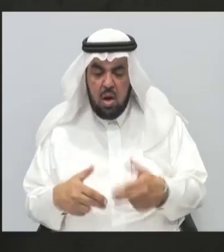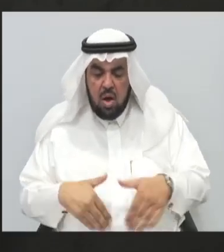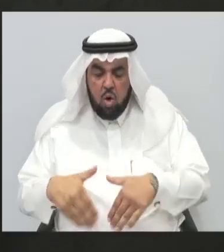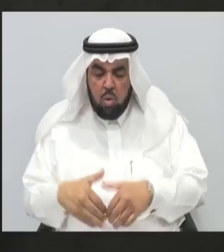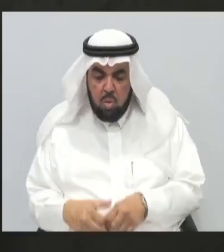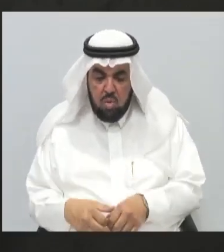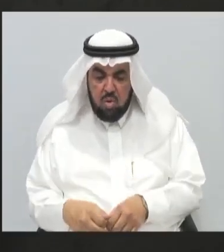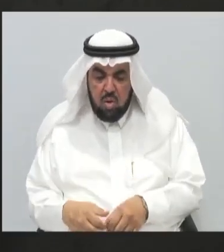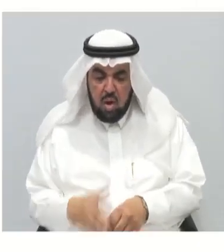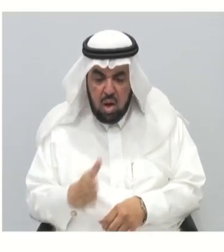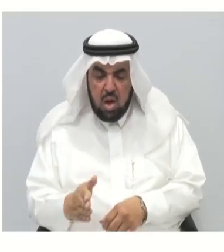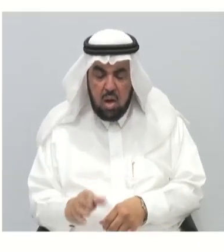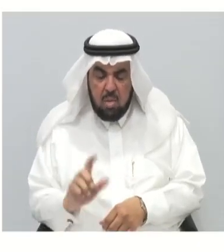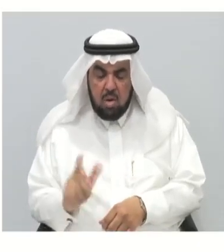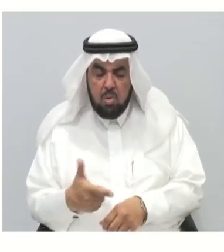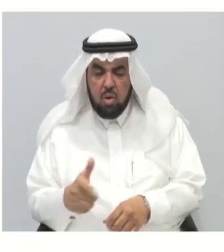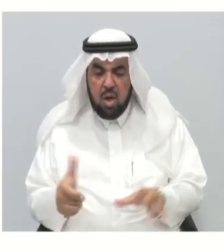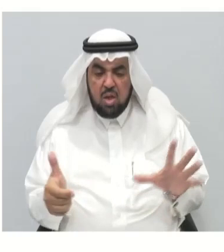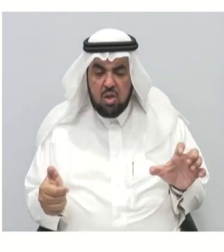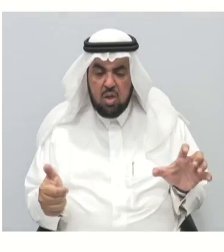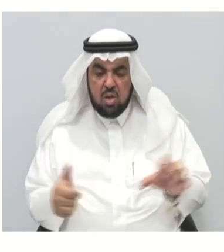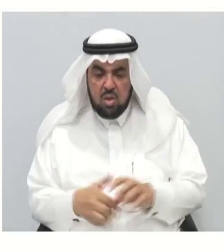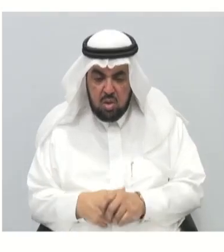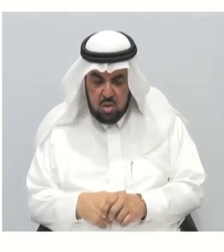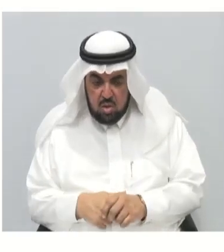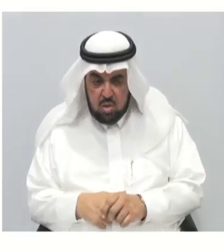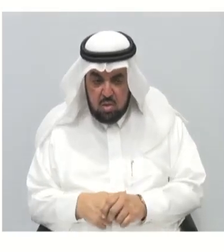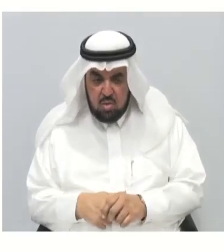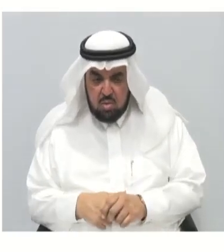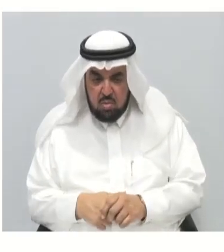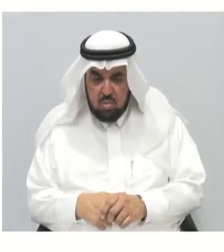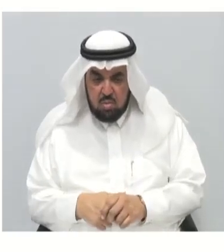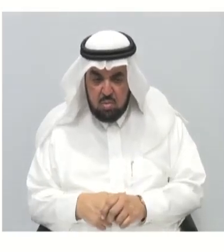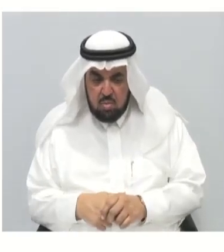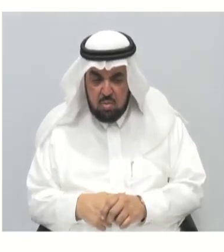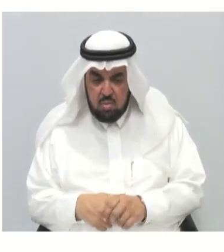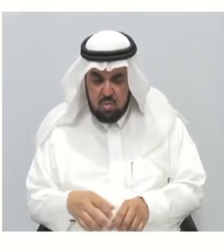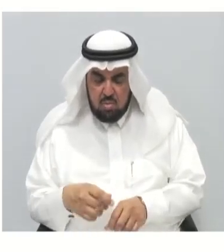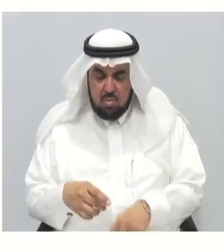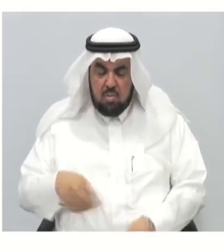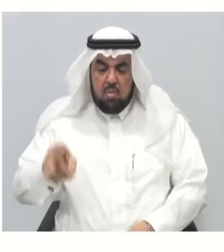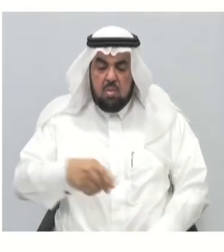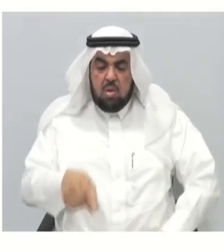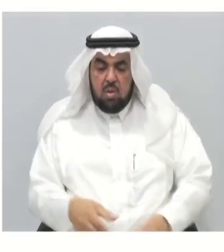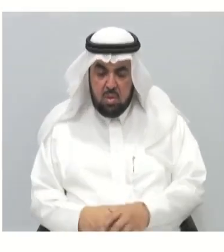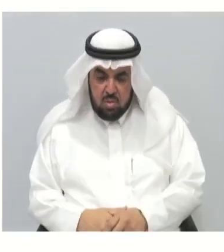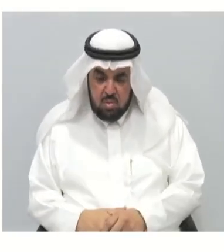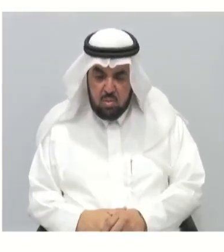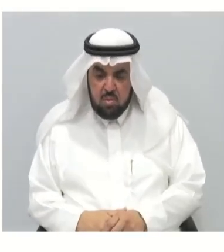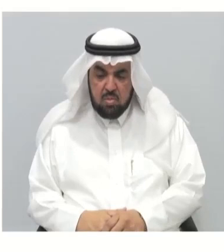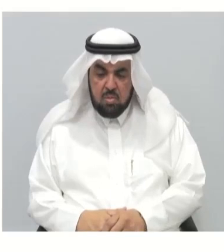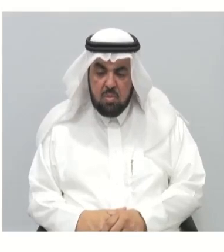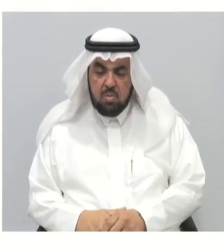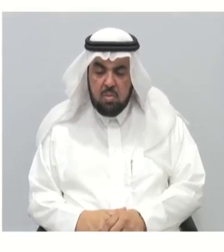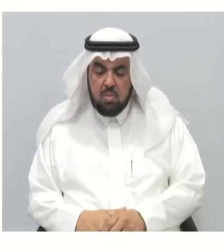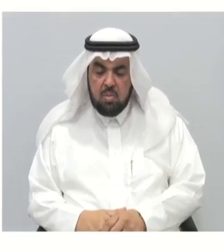يتحرك الروبوت الى الامام بسرعه 60 هل هذه العباره صحيحه ام خاطئه